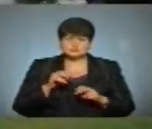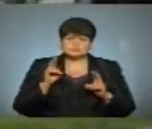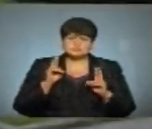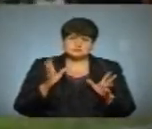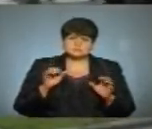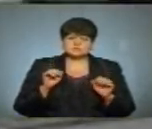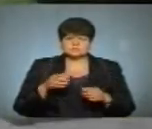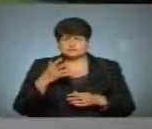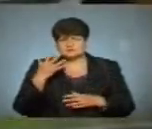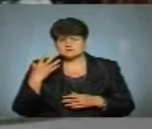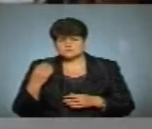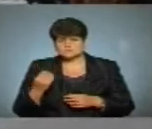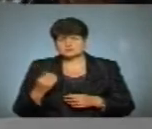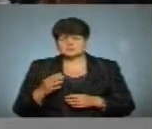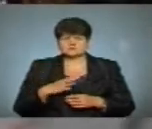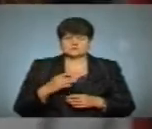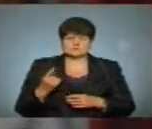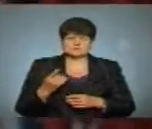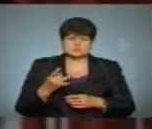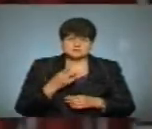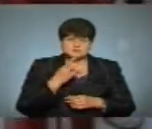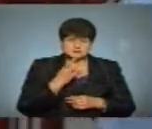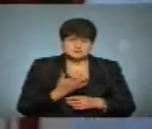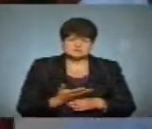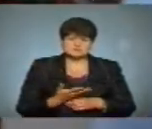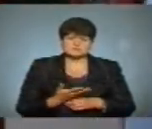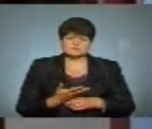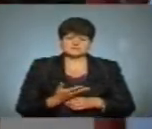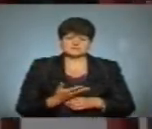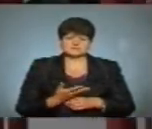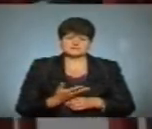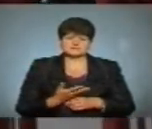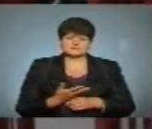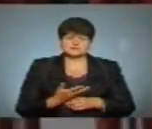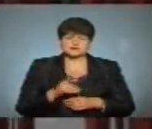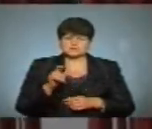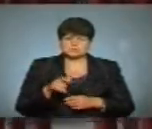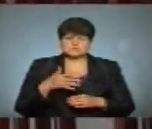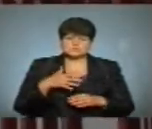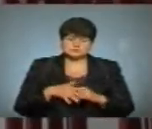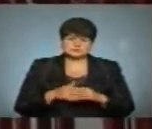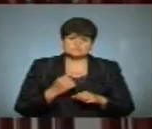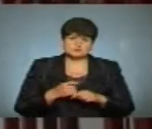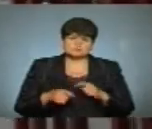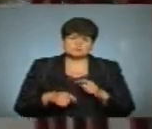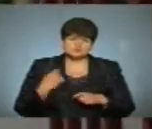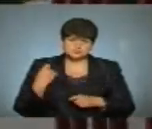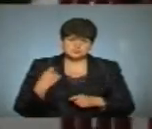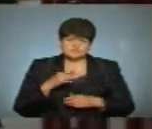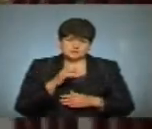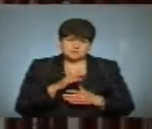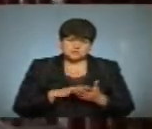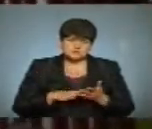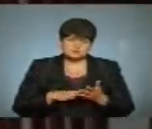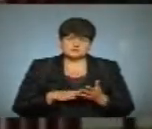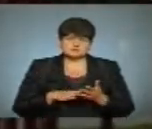можливо, забули. Якщо вперше, там дивимося відповідно на реакцію людини. Якщо людина розуміє, що вона вчинила правопорушення, вибачається,